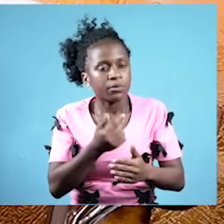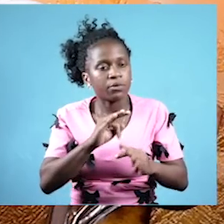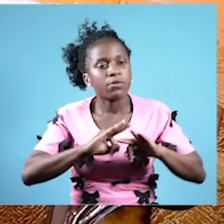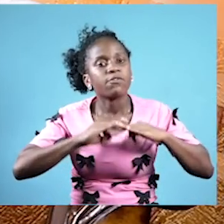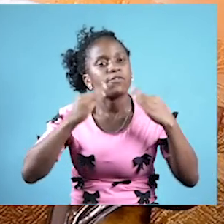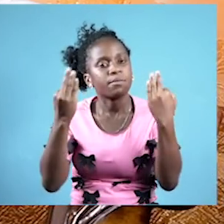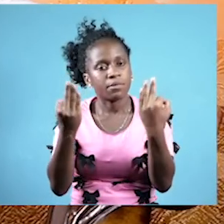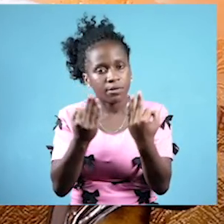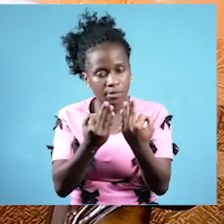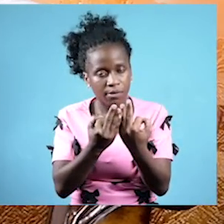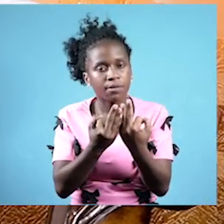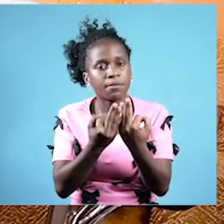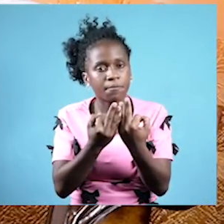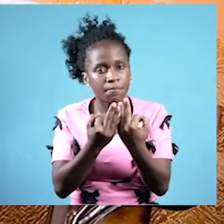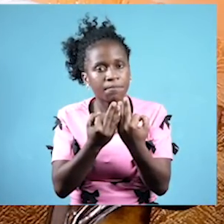familia ambayo